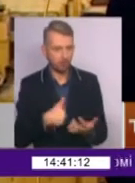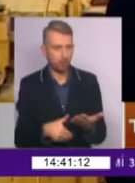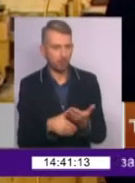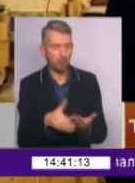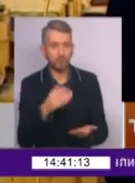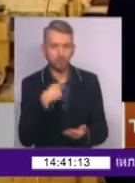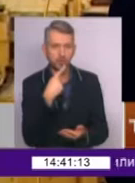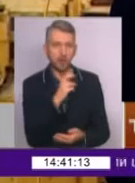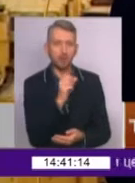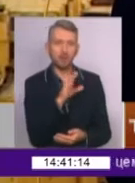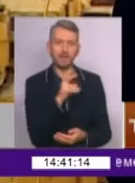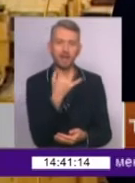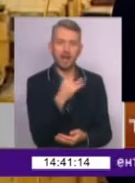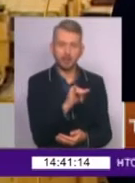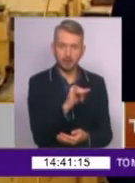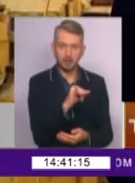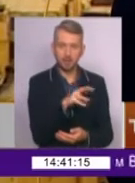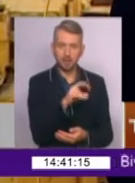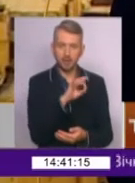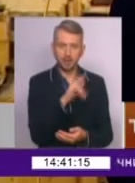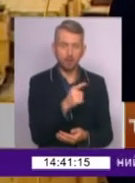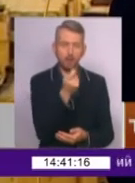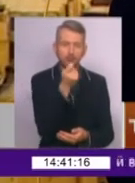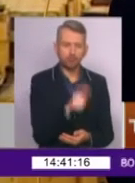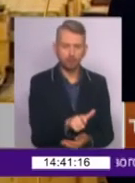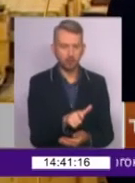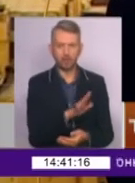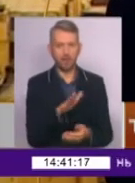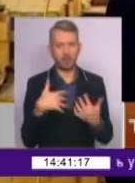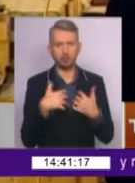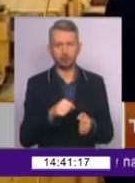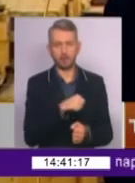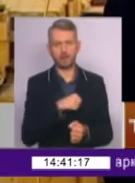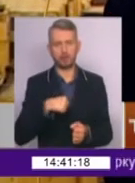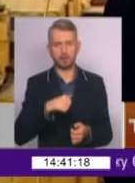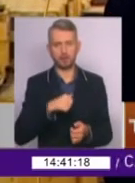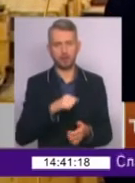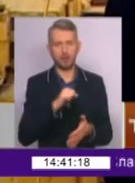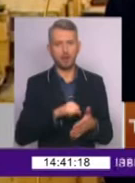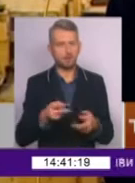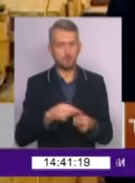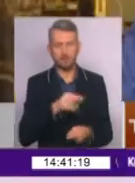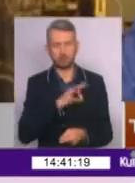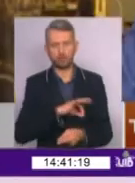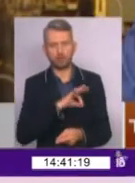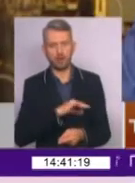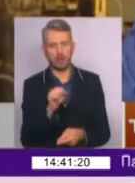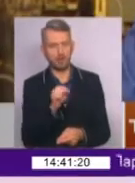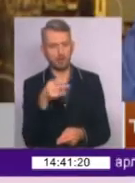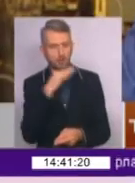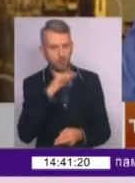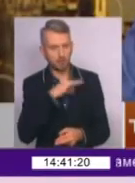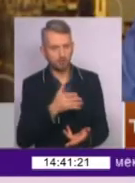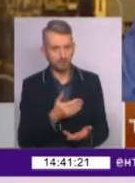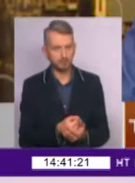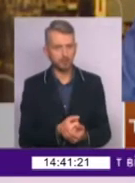йде про бактеріальний менінгіт, жодна людина ще не одужала самостійно від бактеріального менінгіту без застосування антибіотиків.